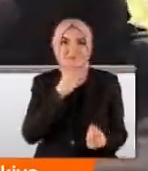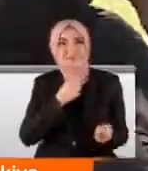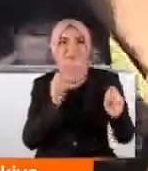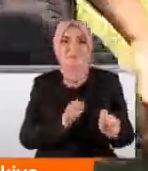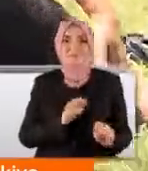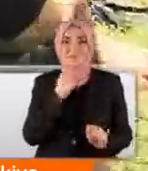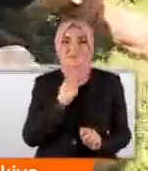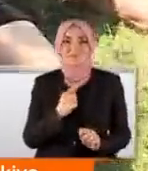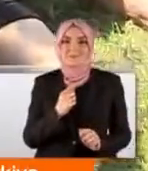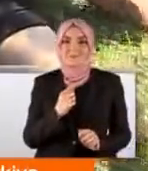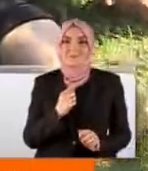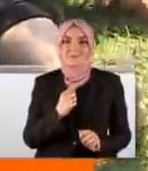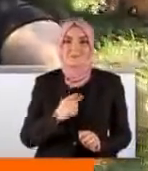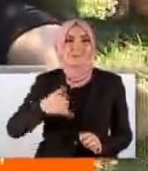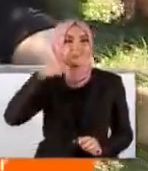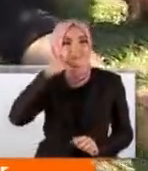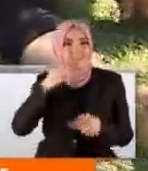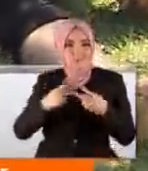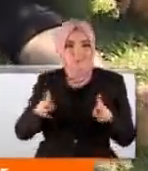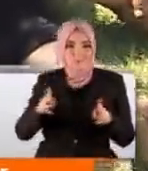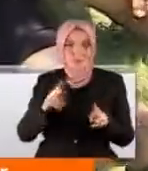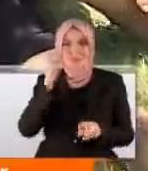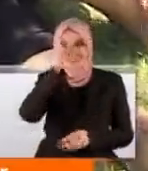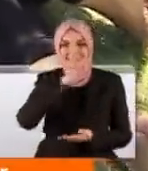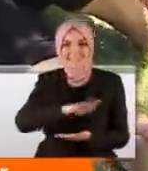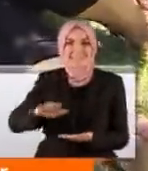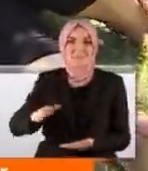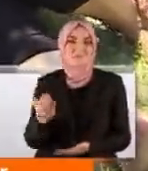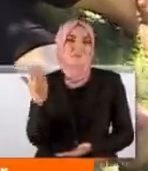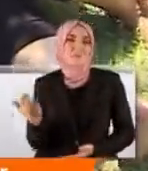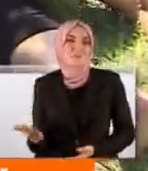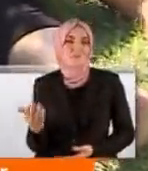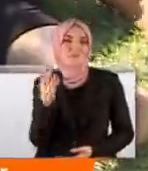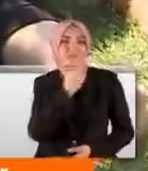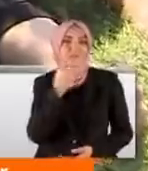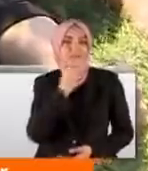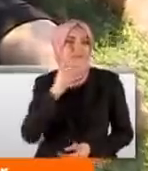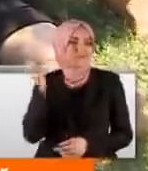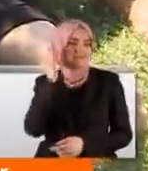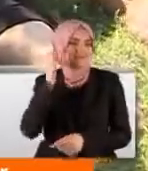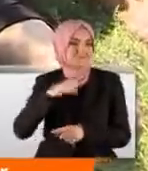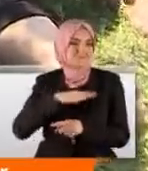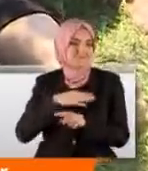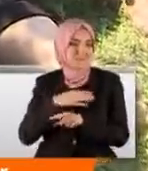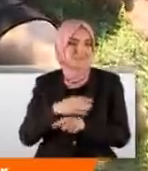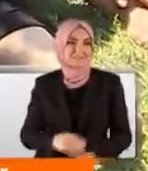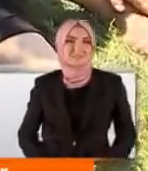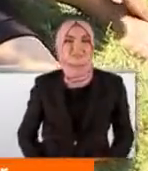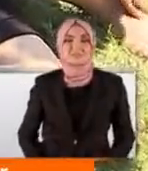bir yanda telefon açık, çimenlere bırakılmış. Ferdi Tayfur'un da şarkısı çalıyor. Evet.